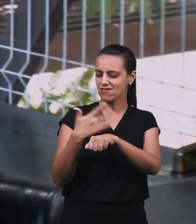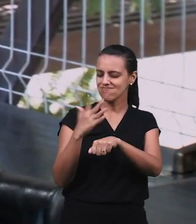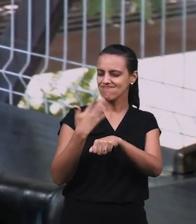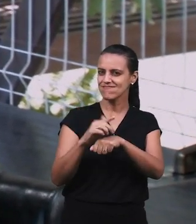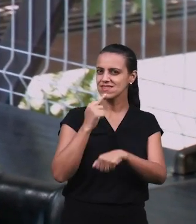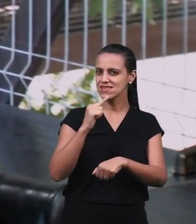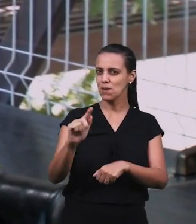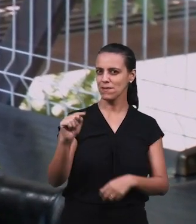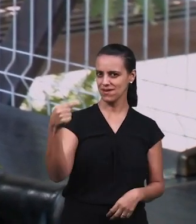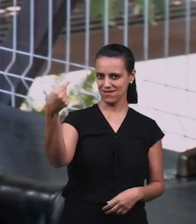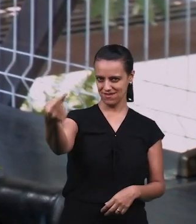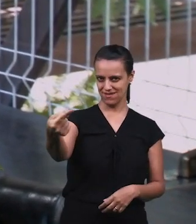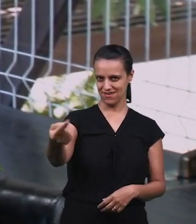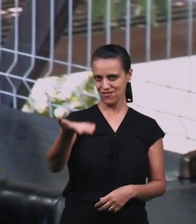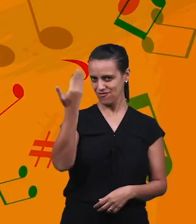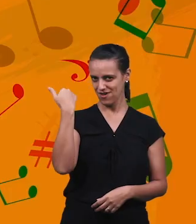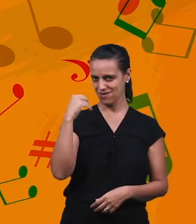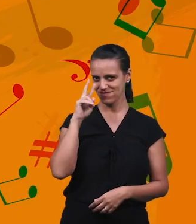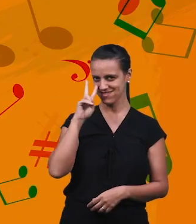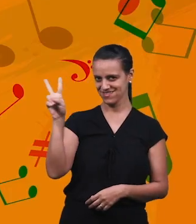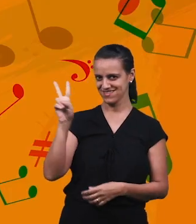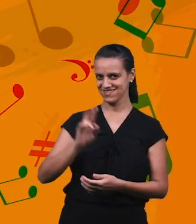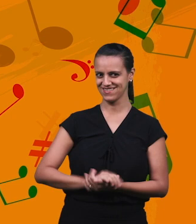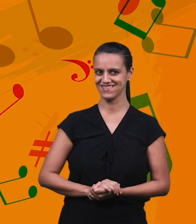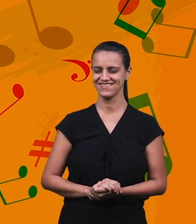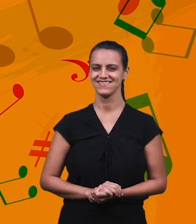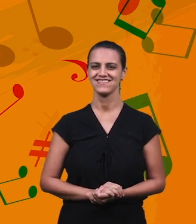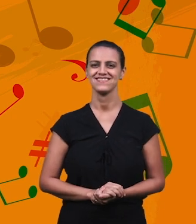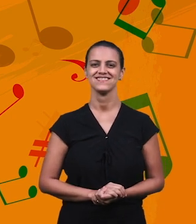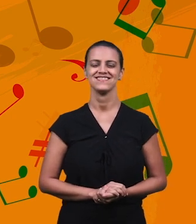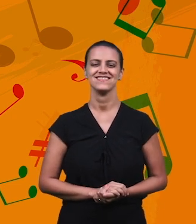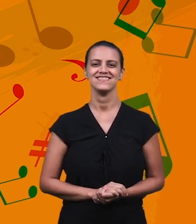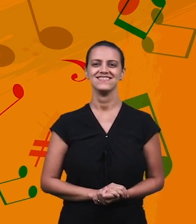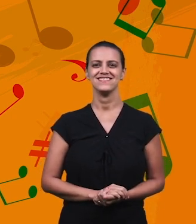dans la semaine prochaine. Nous allons regarder.